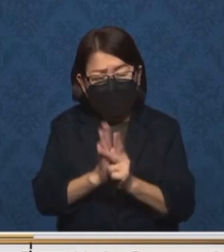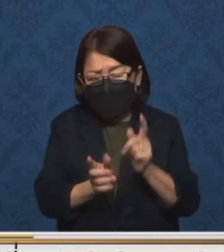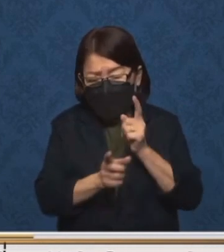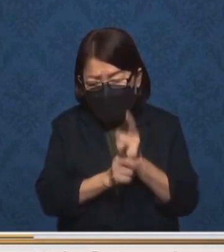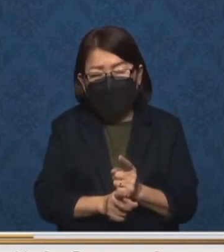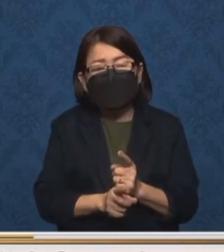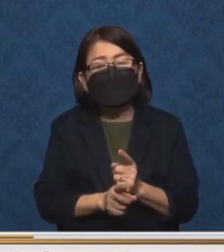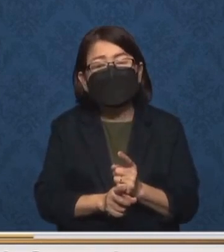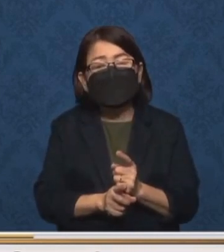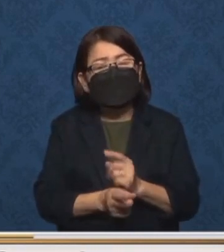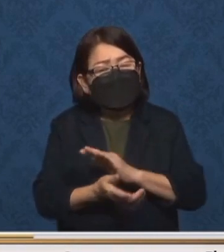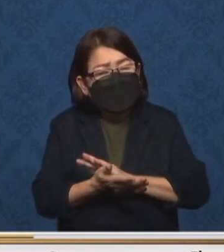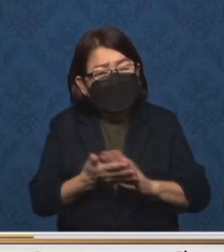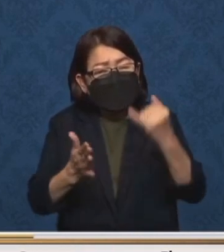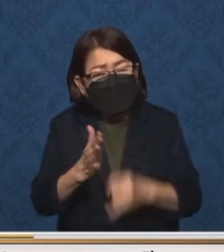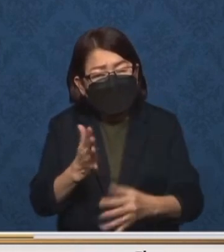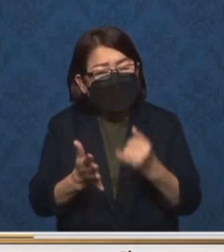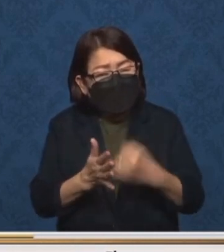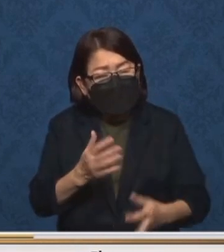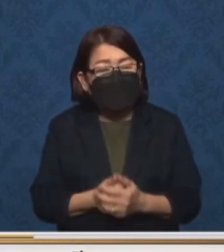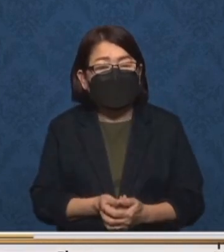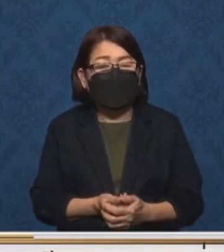กลหมายและดงเงินนระบบเข้ามาถในระบบเสรธภกิจ